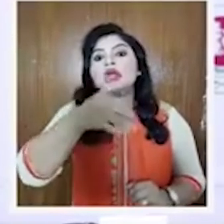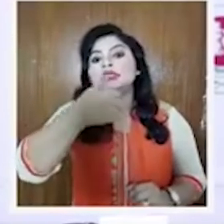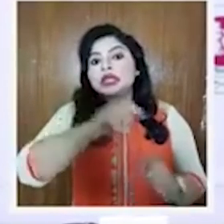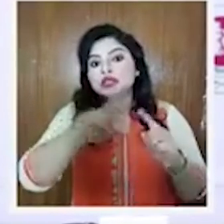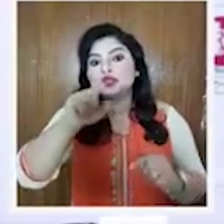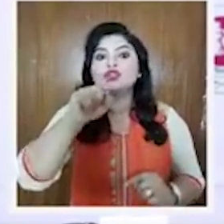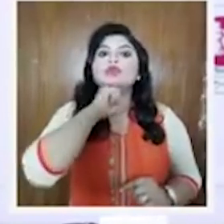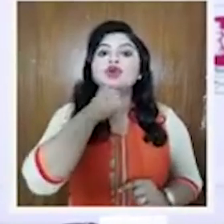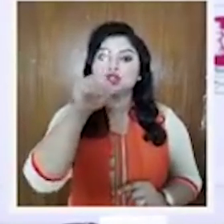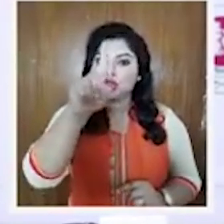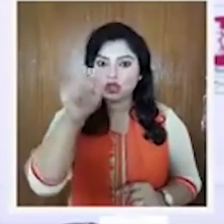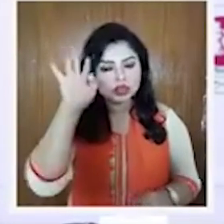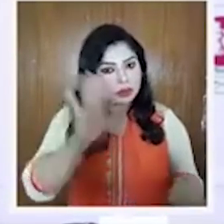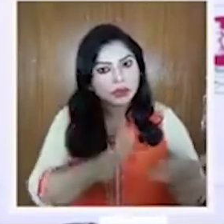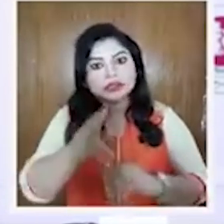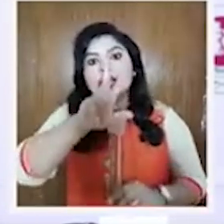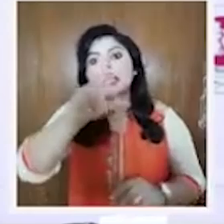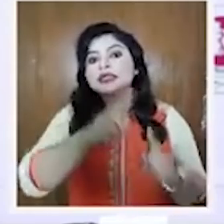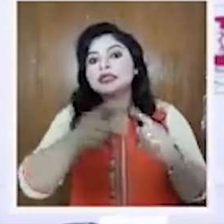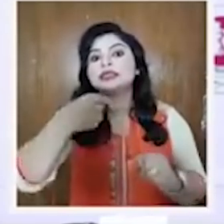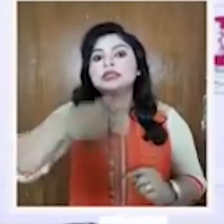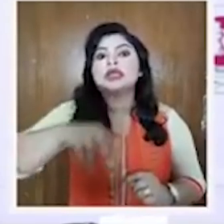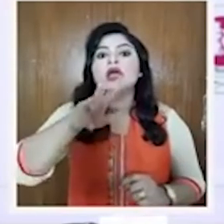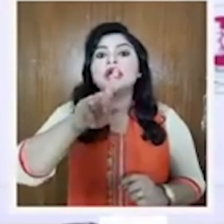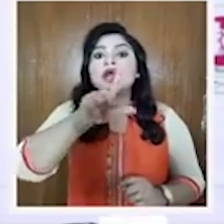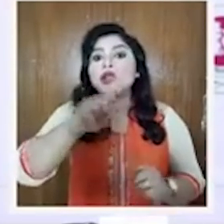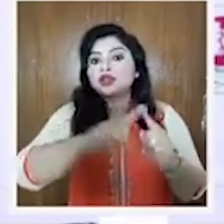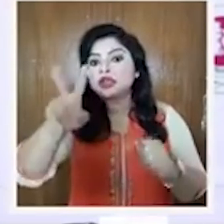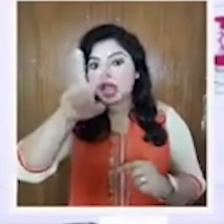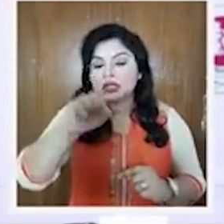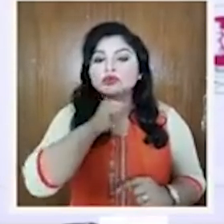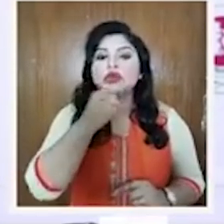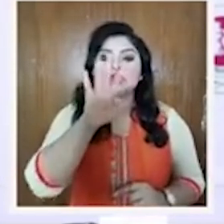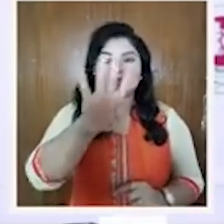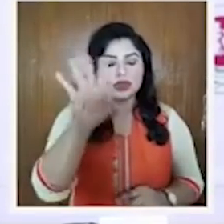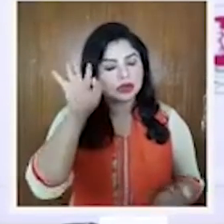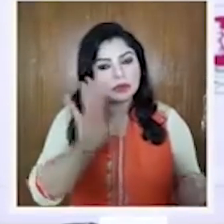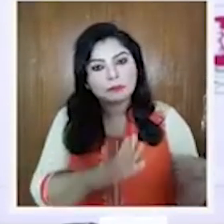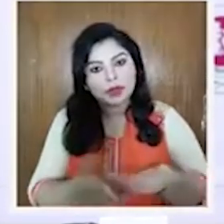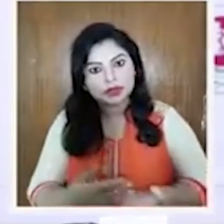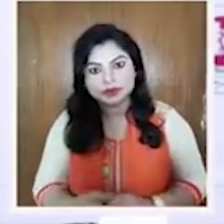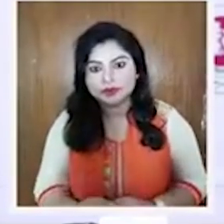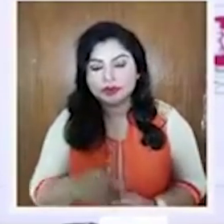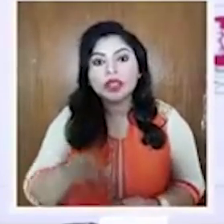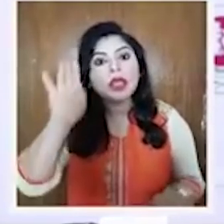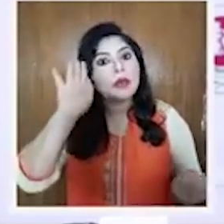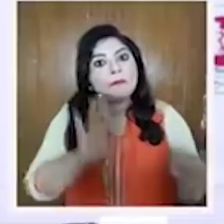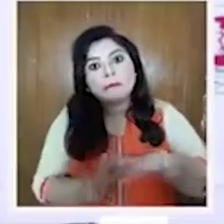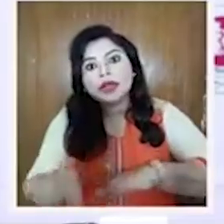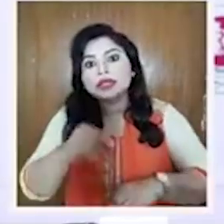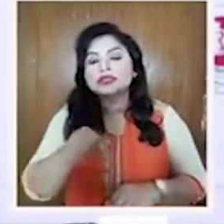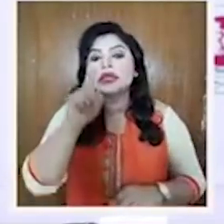50 বছর 2 জন, 51 থেকে 60 বছরের 7 জন, 61 থেকে 70 বছরের 10 জন, 71 থেকে